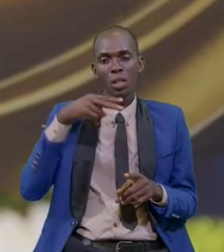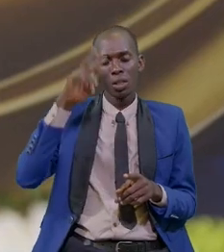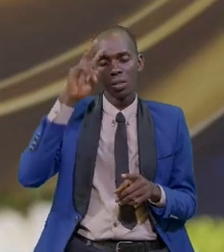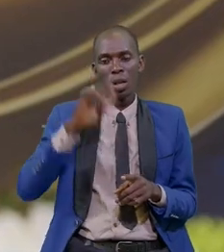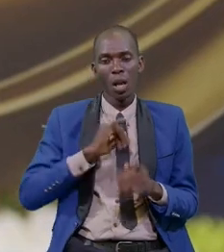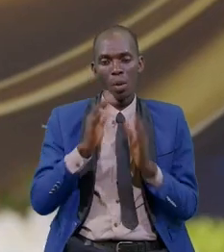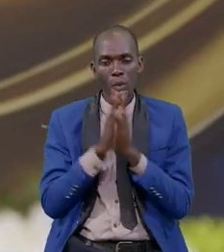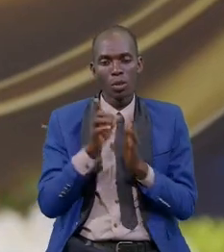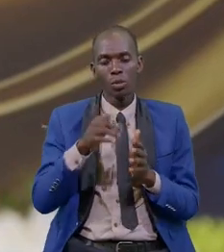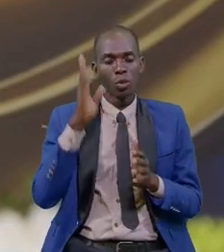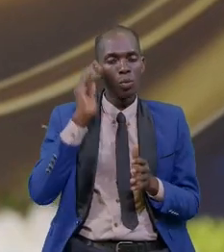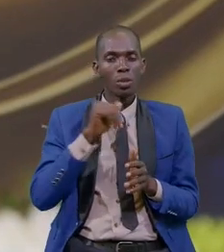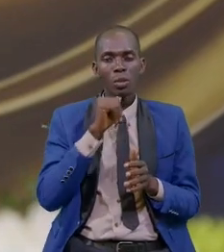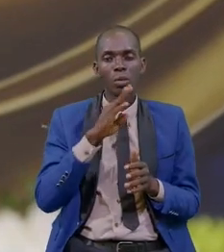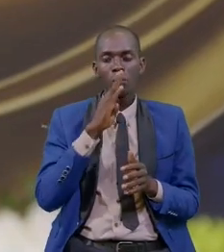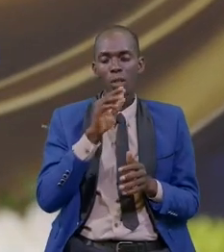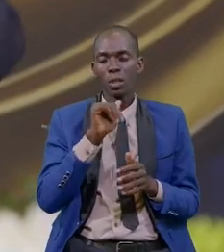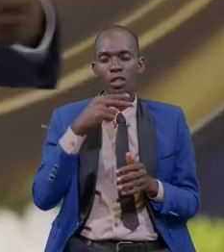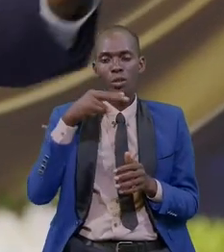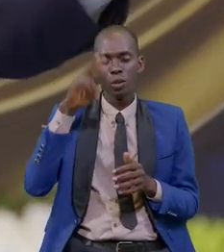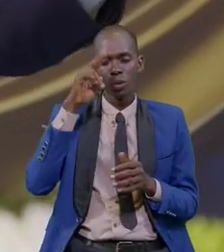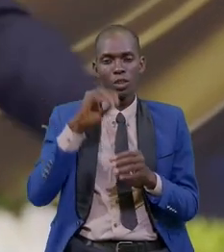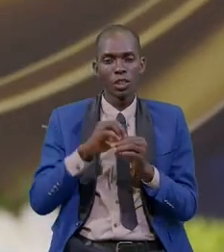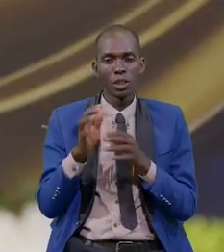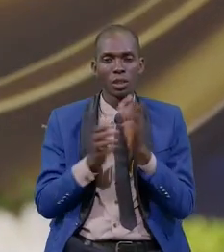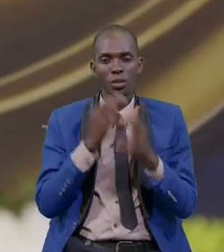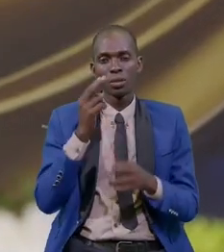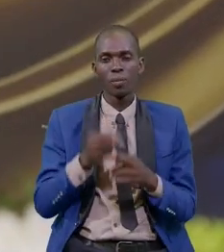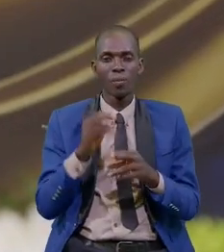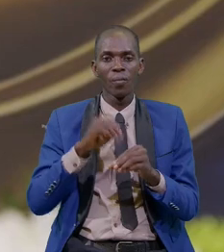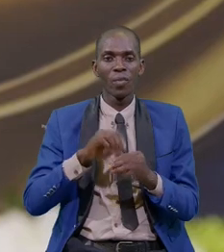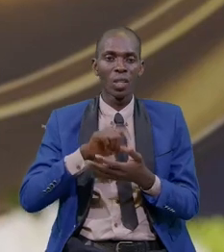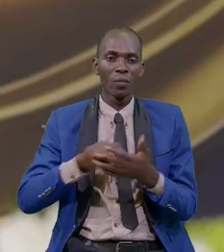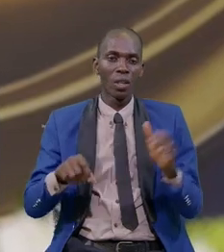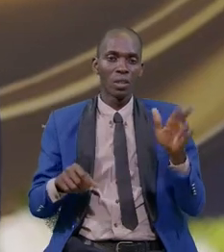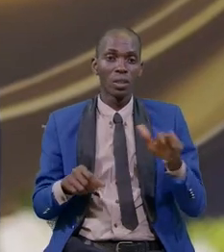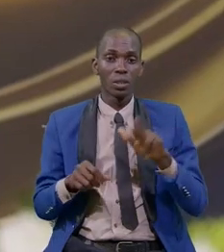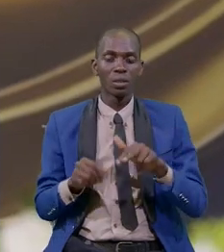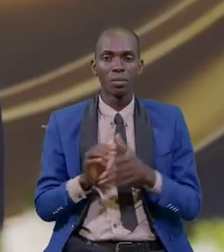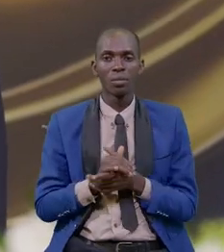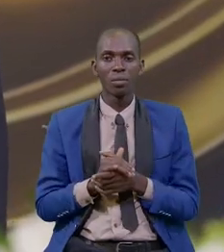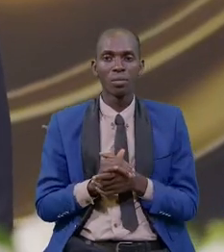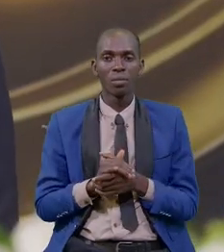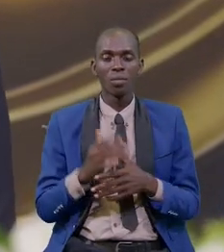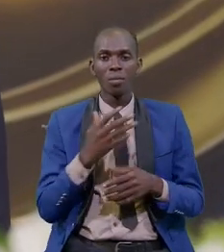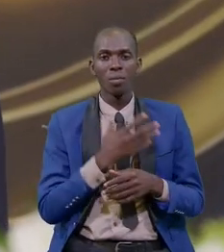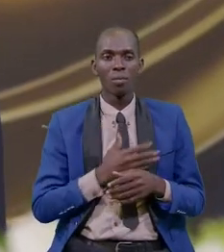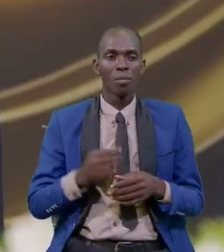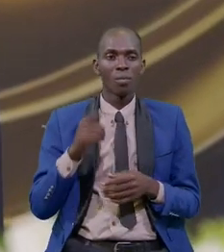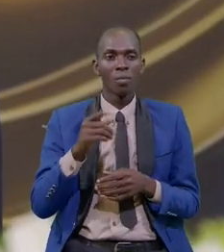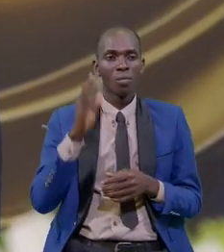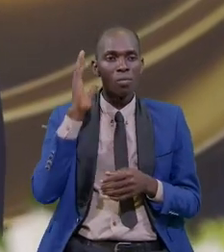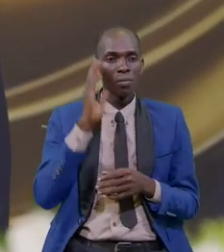bouc. Verset 33, et il mettra les brebis à